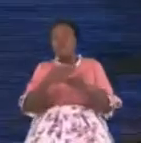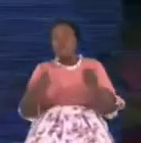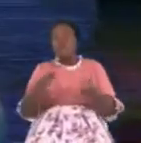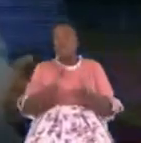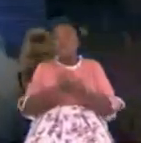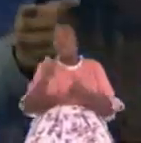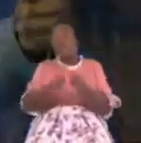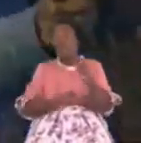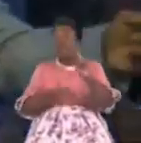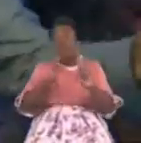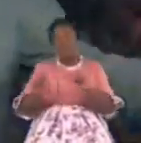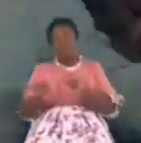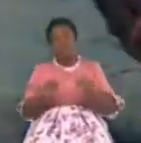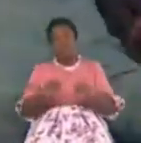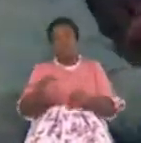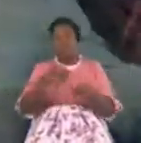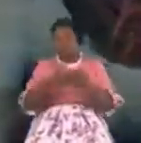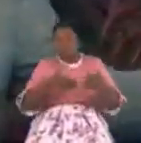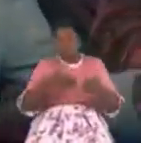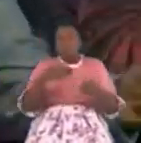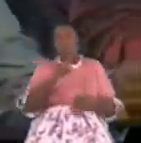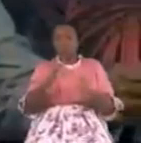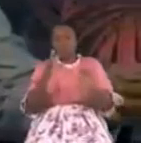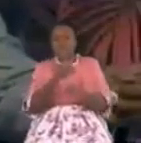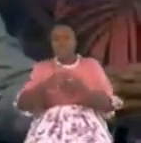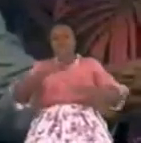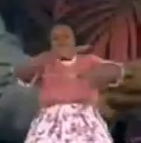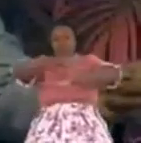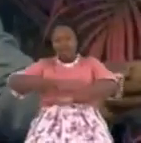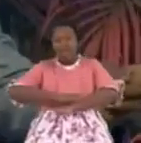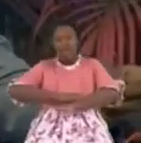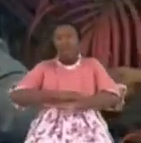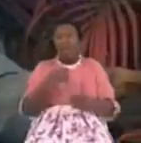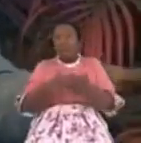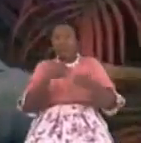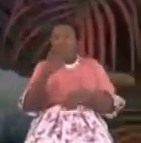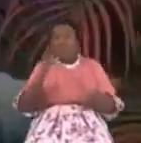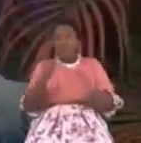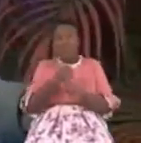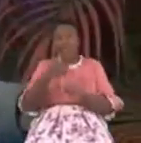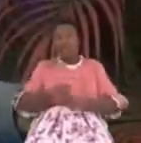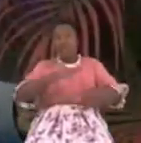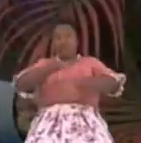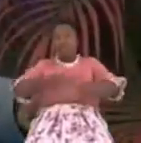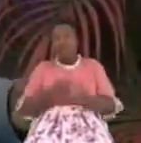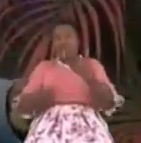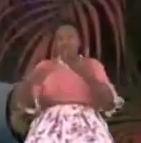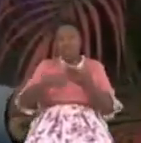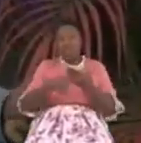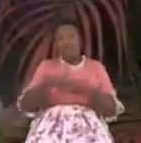ihe onye ọbụla na-aghaghị ime tupu ha nweta ihe ndị ọzọ na-esochi azụ, tupu ha nweta mkpọghachi